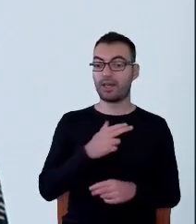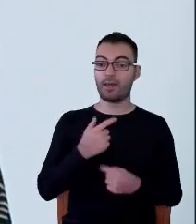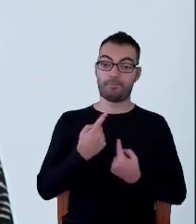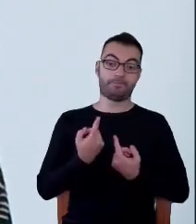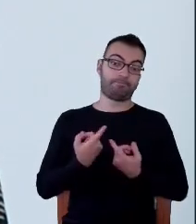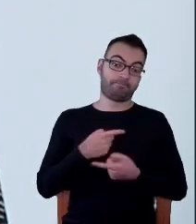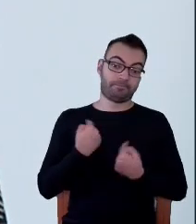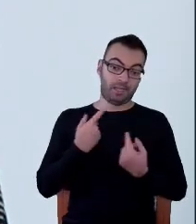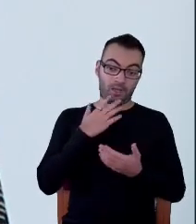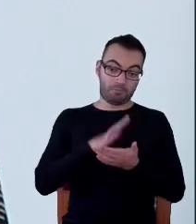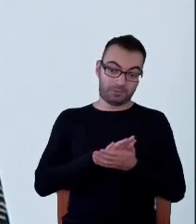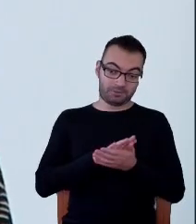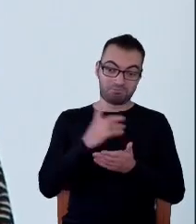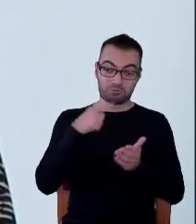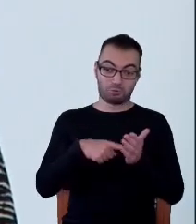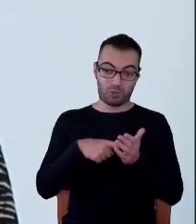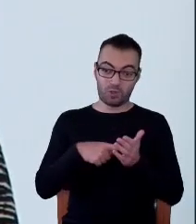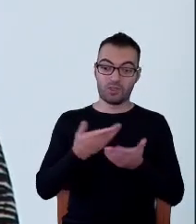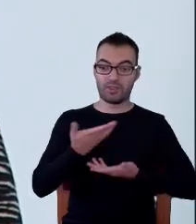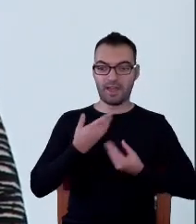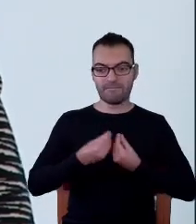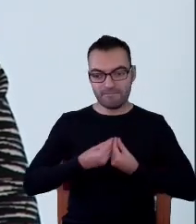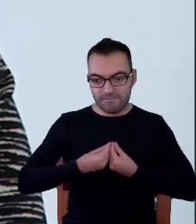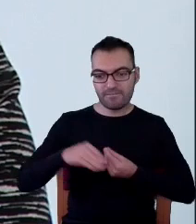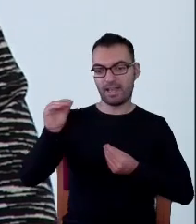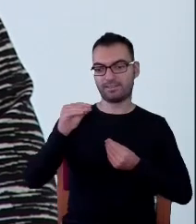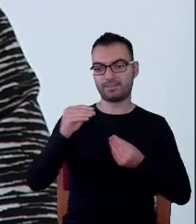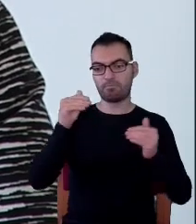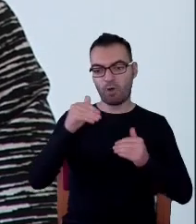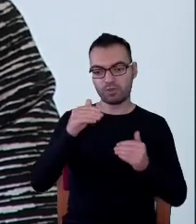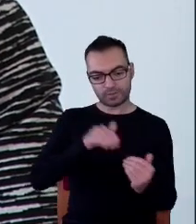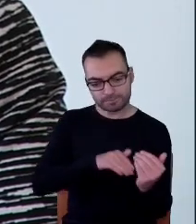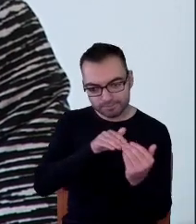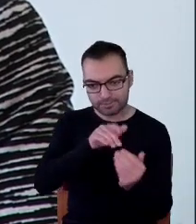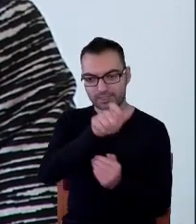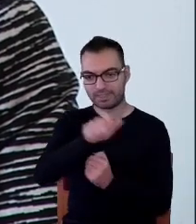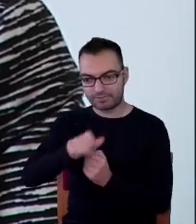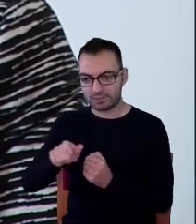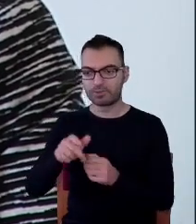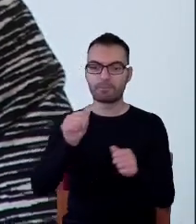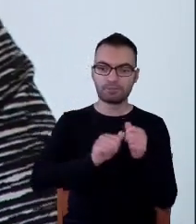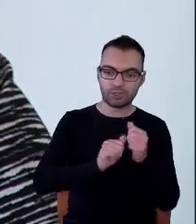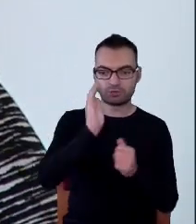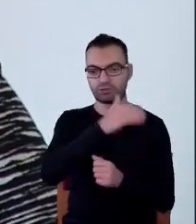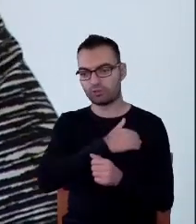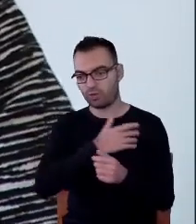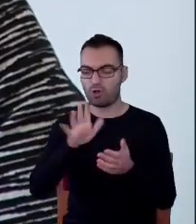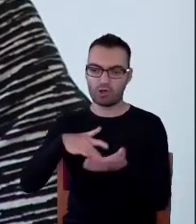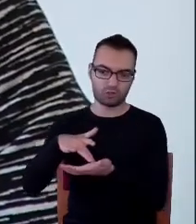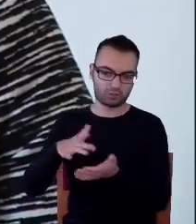opinii poszerzają dotychczasowe możliwości w zakresie indywidualizacji oddziaływań przedszkola, szkoły i placówki.